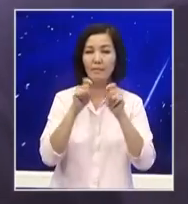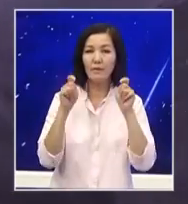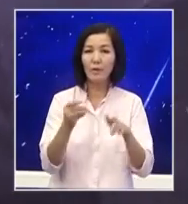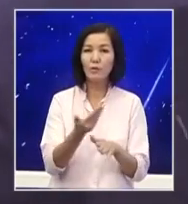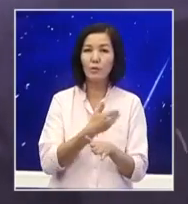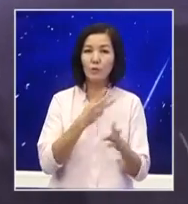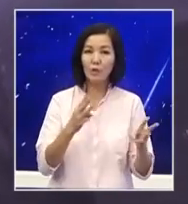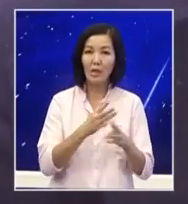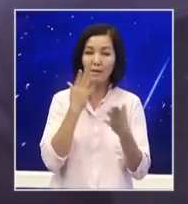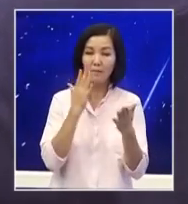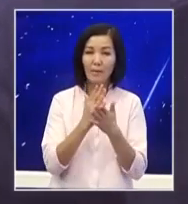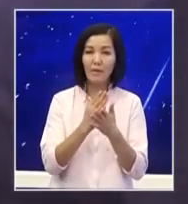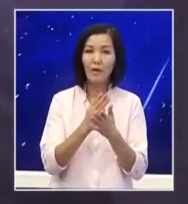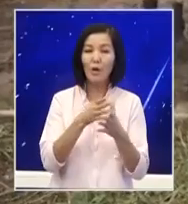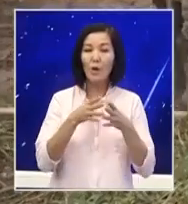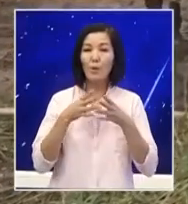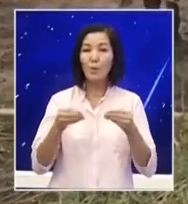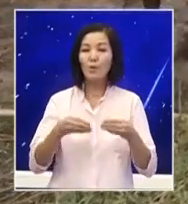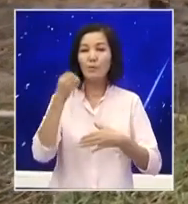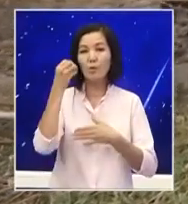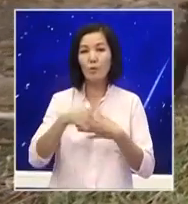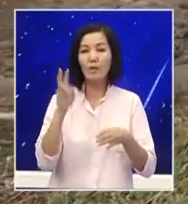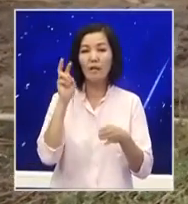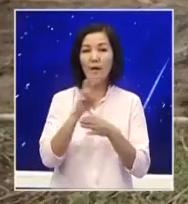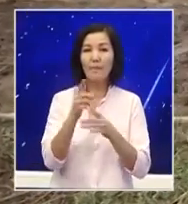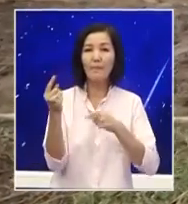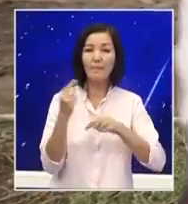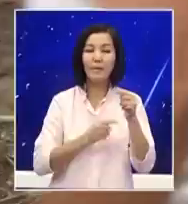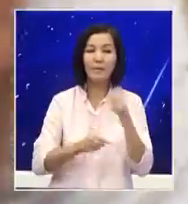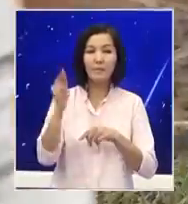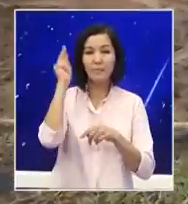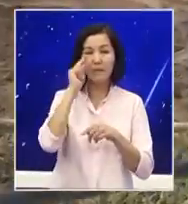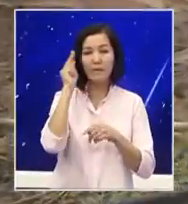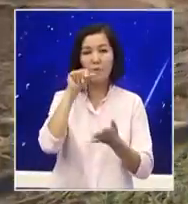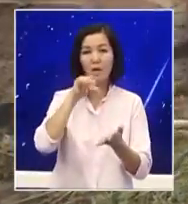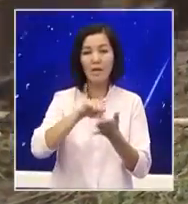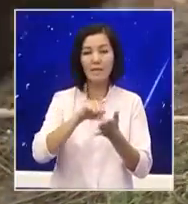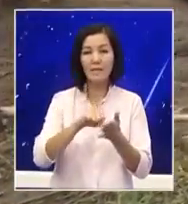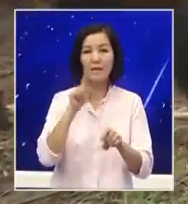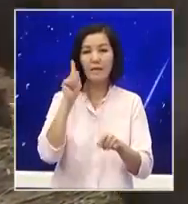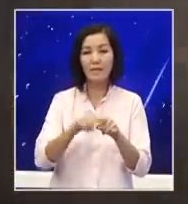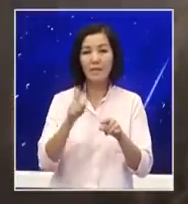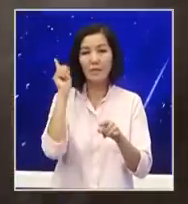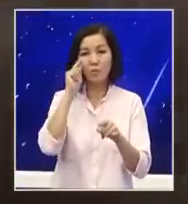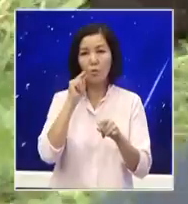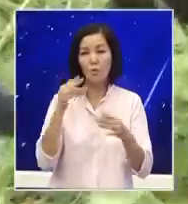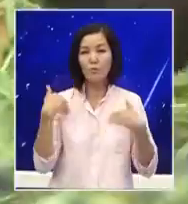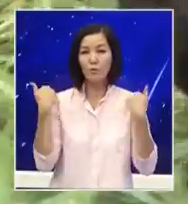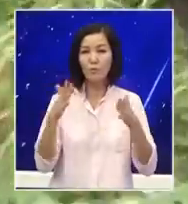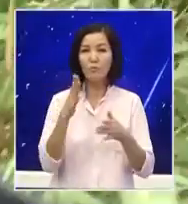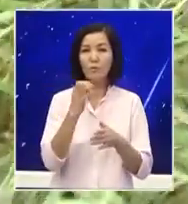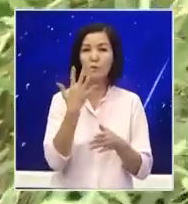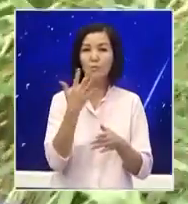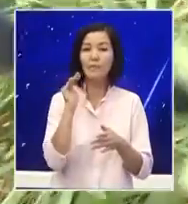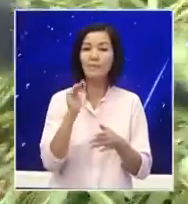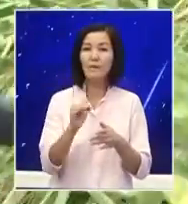жүріпті. Көктемде аудандық жұмыспен қамту орталығына жүгініп, бизнес бастау курсына қатысқан. Қысқа мерзімді оқудан кейін жобасын ұсынып 505 мың